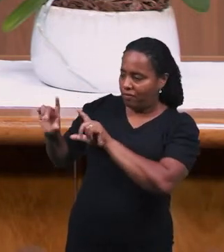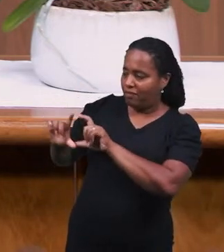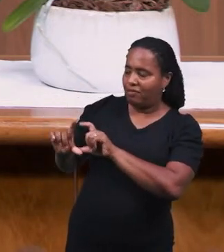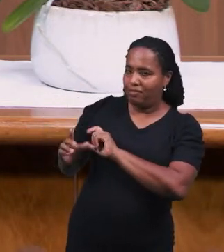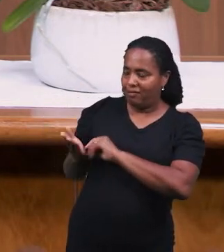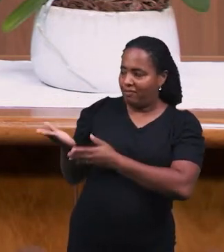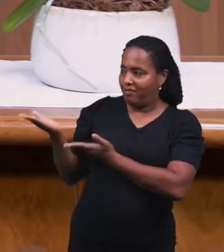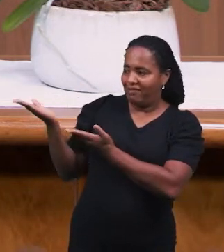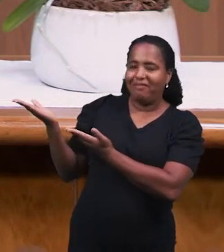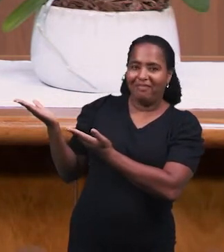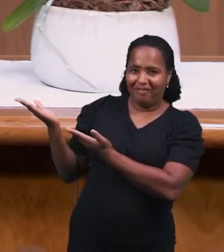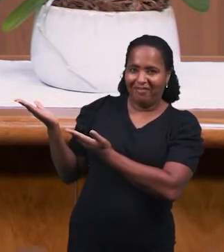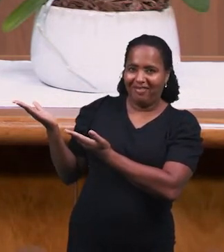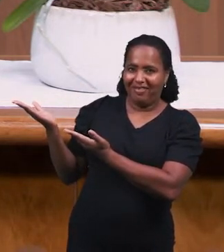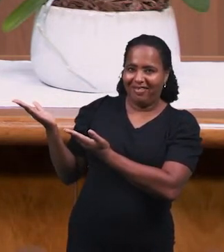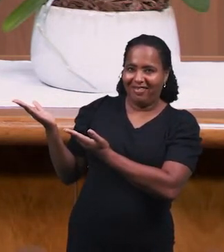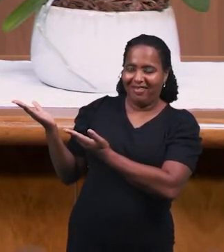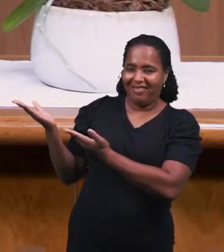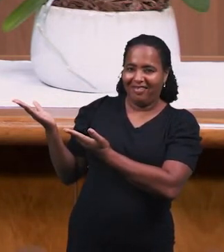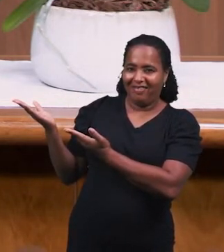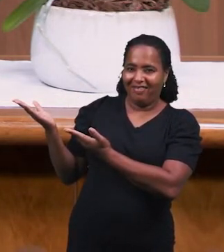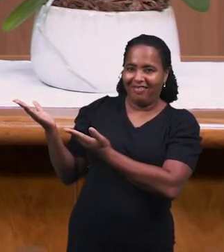ce